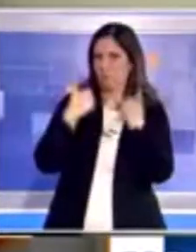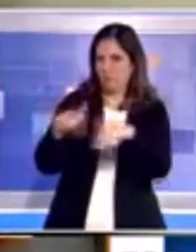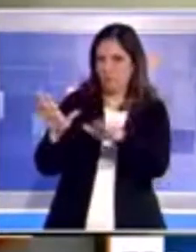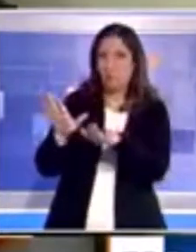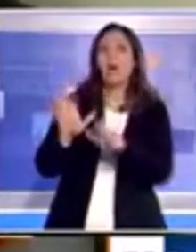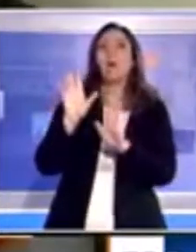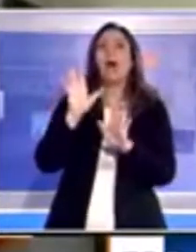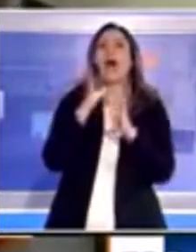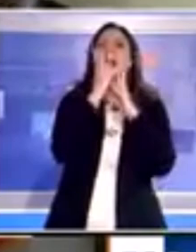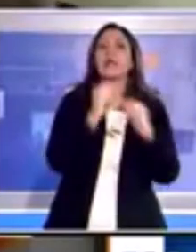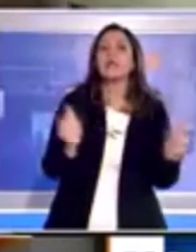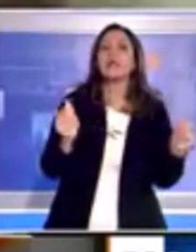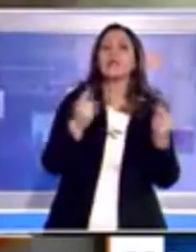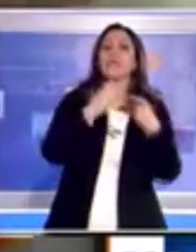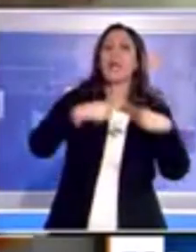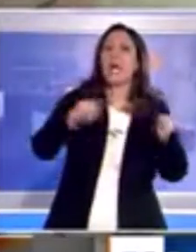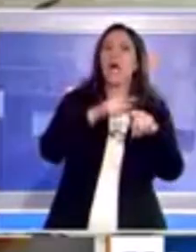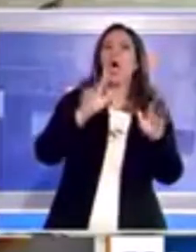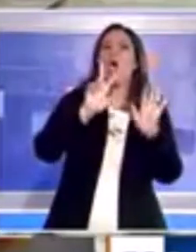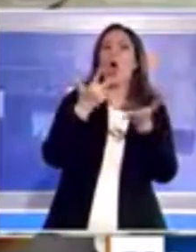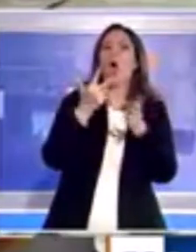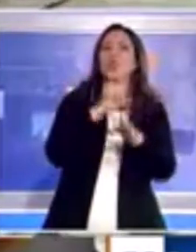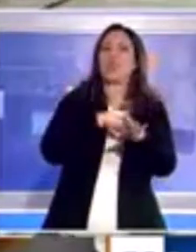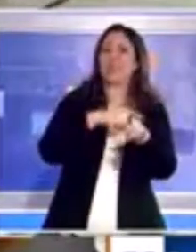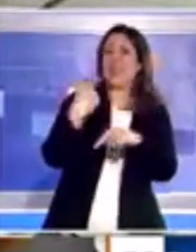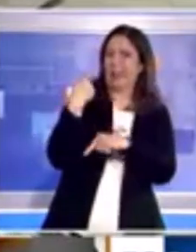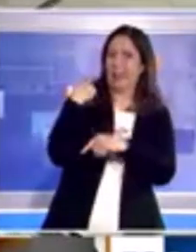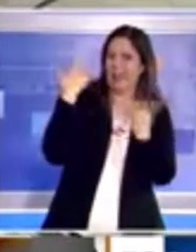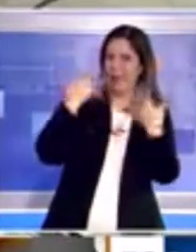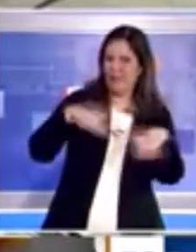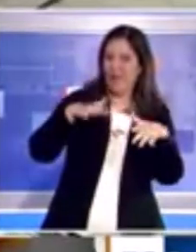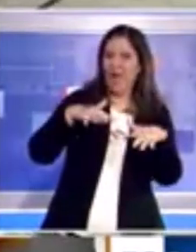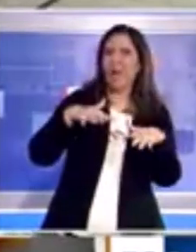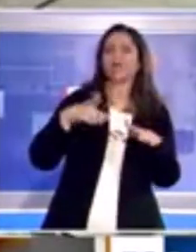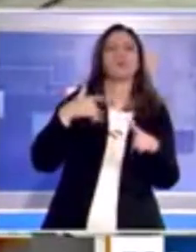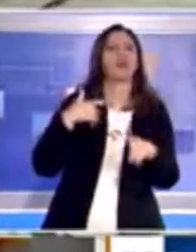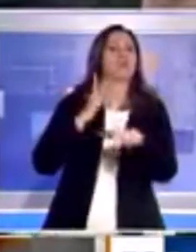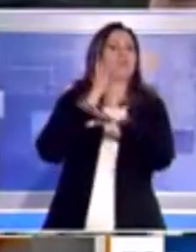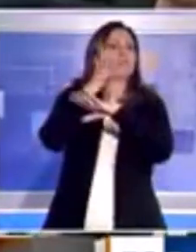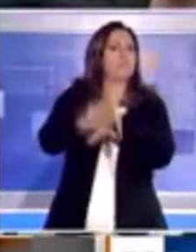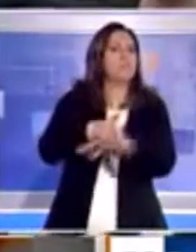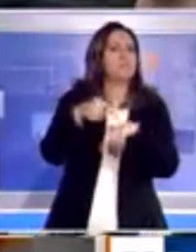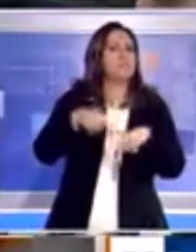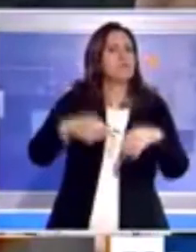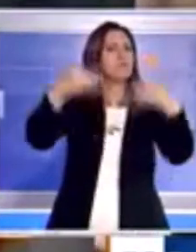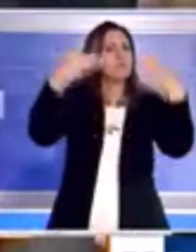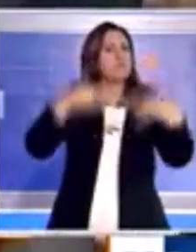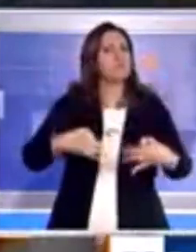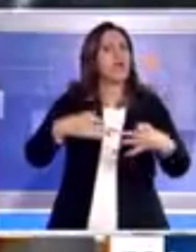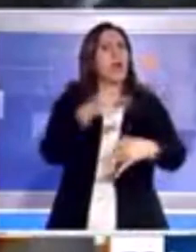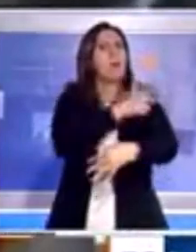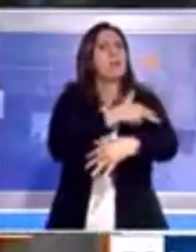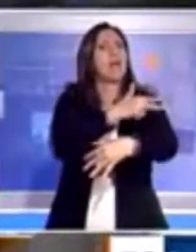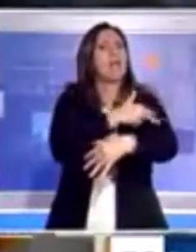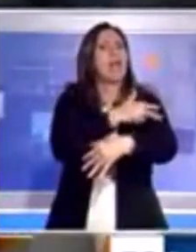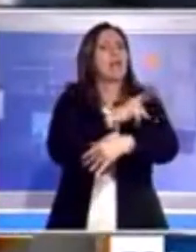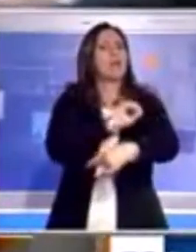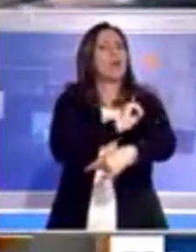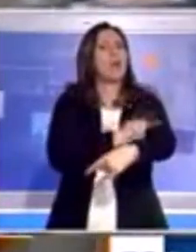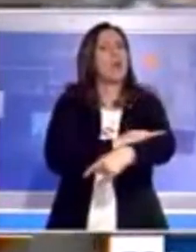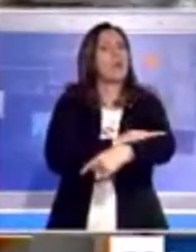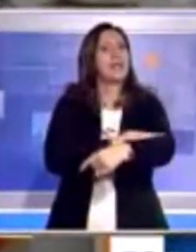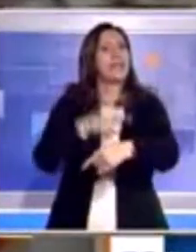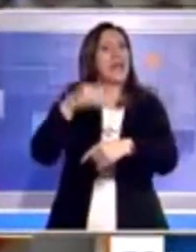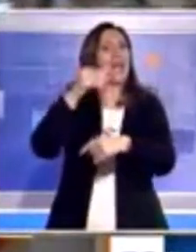risolte in un analoga riunione l'8 settembre con intervento decisivo oggi del prefetto di Potenza Michele Campanaro che ha chiamato